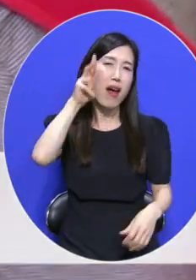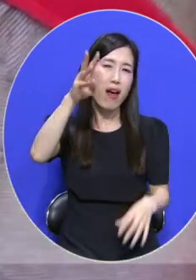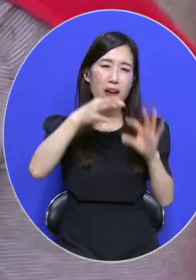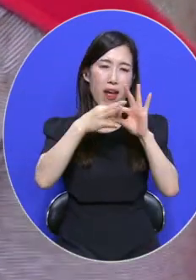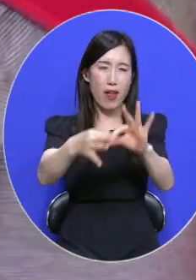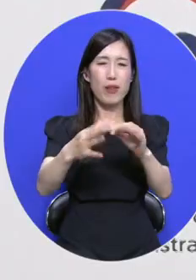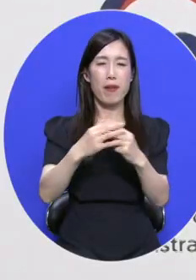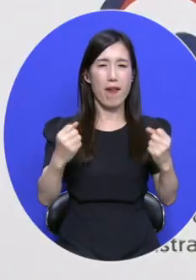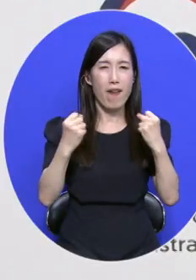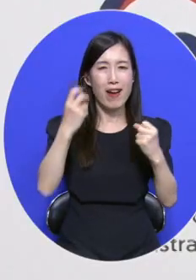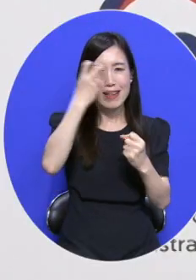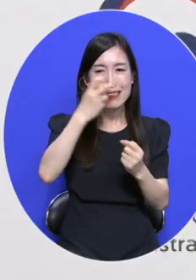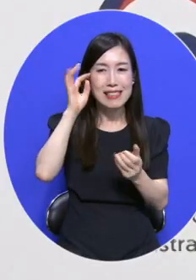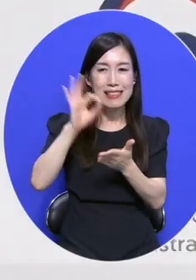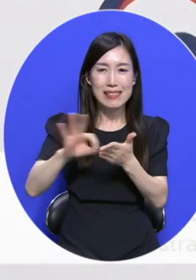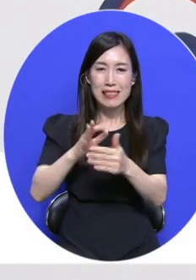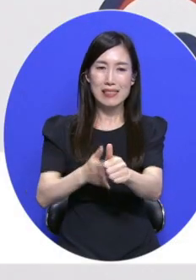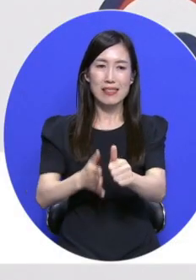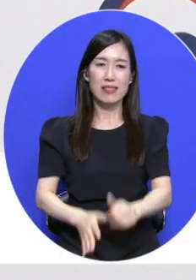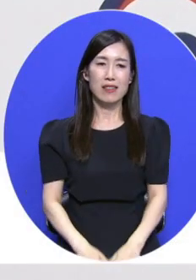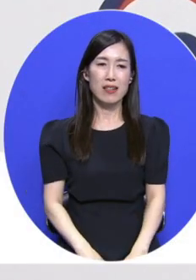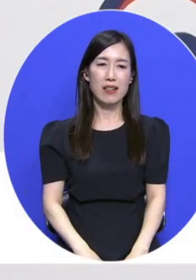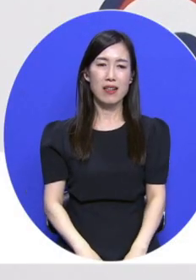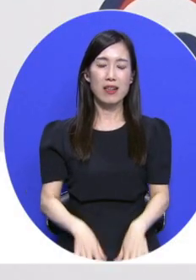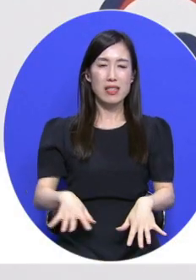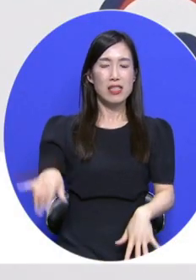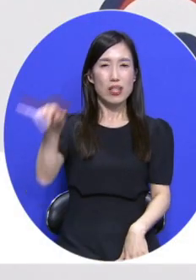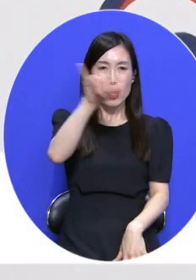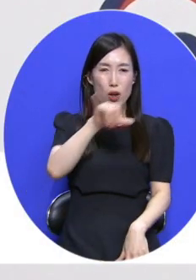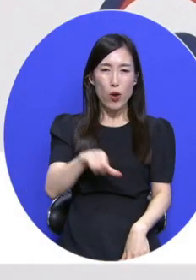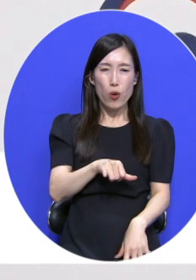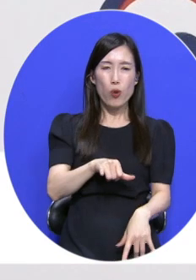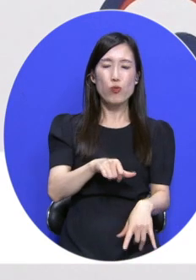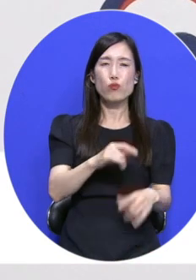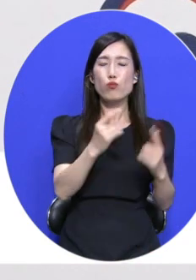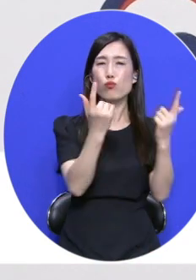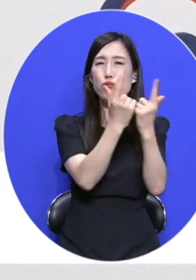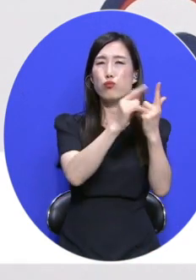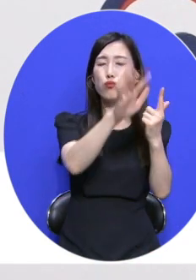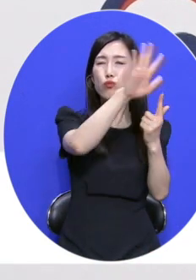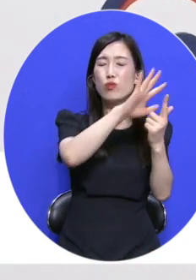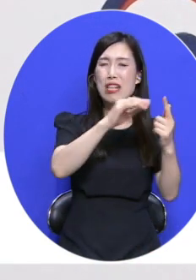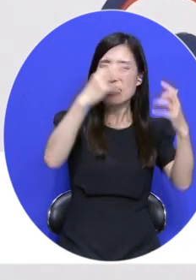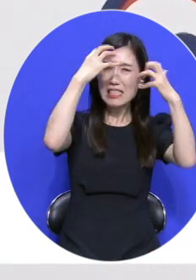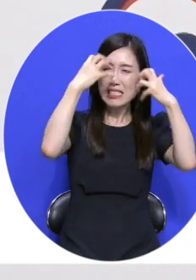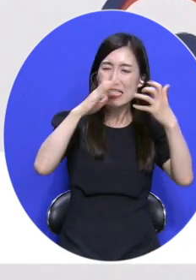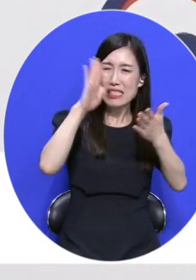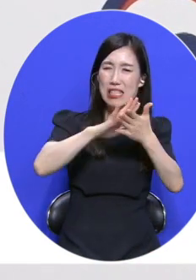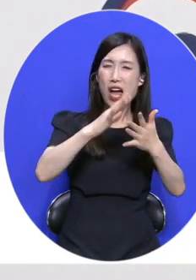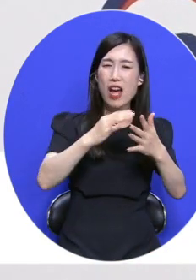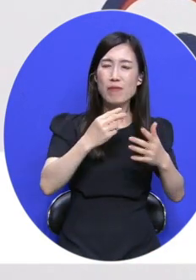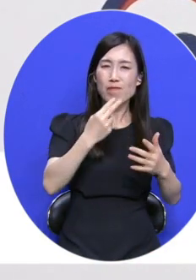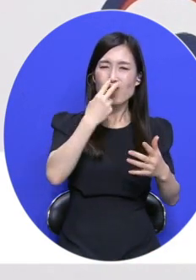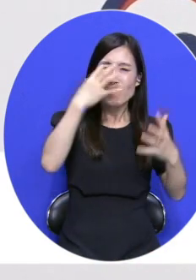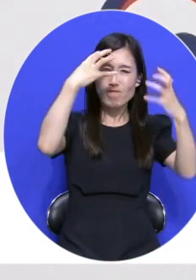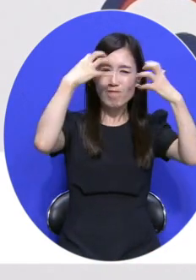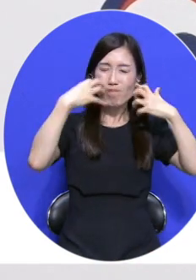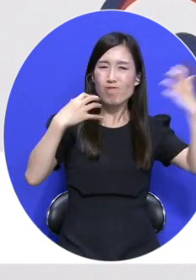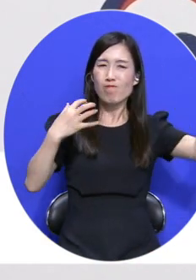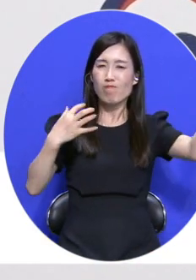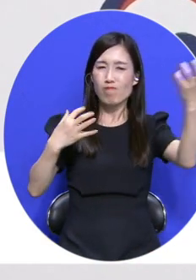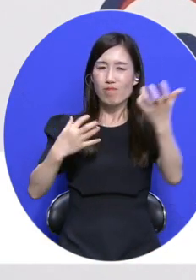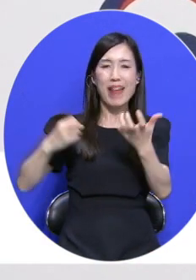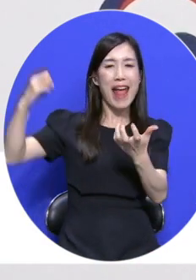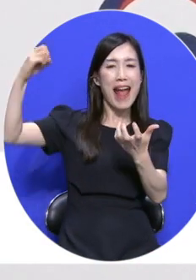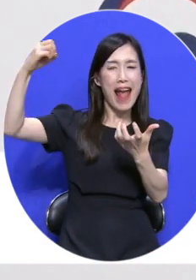당부했습니다. 덥고 습한 성질을 가진 북태평양 고기압 세력의 영향권 내에 위치하고 있어 강한 햇볕에